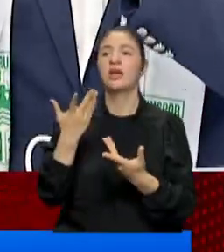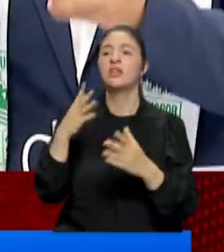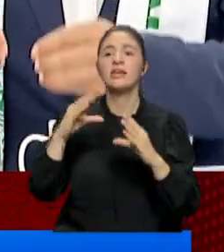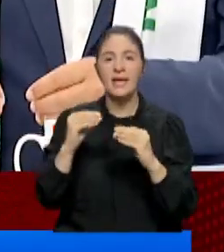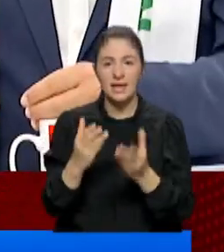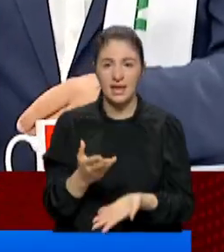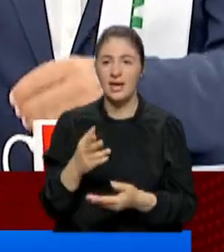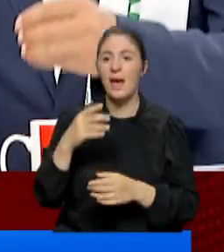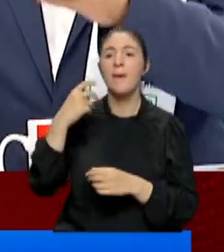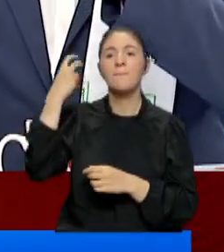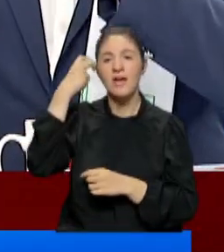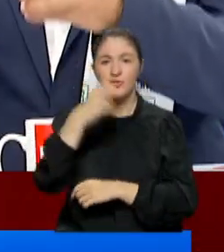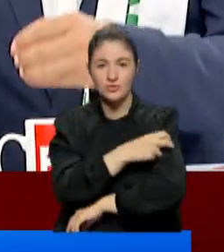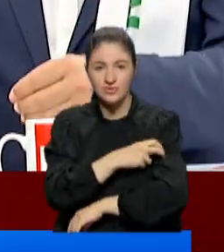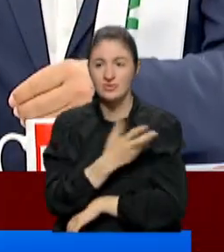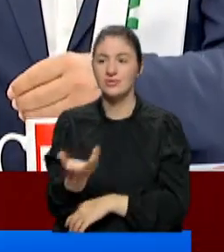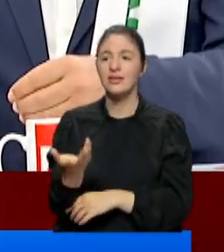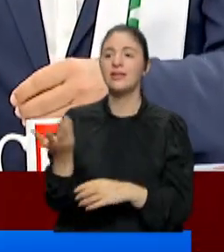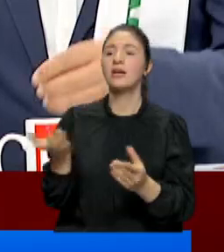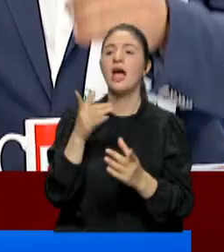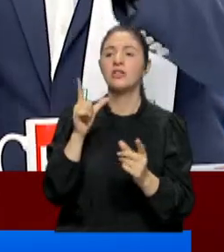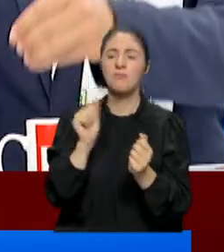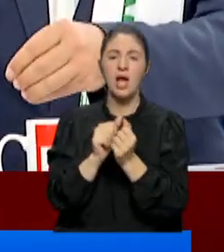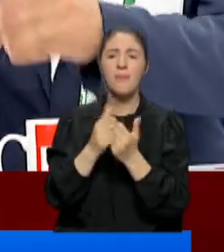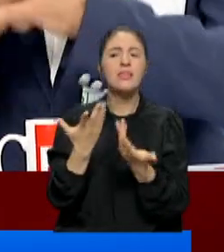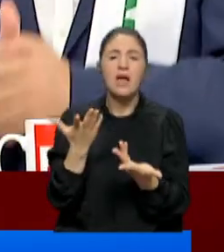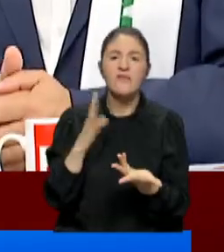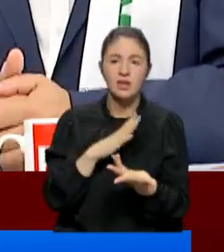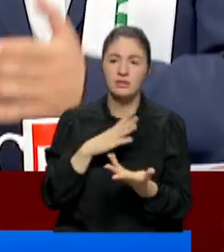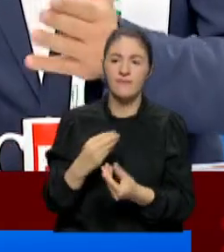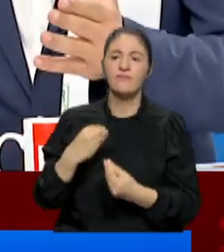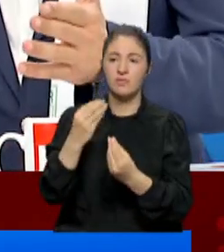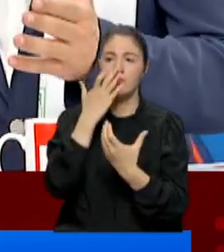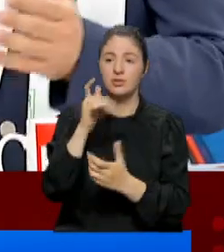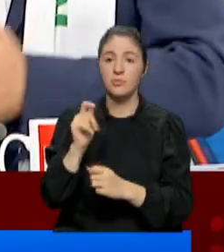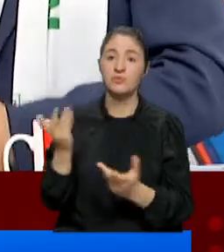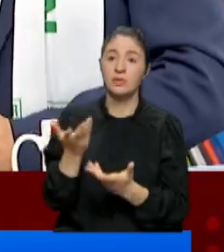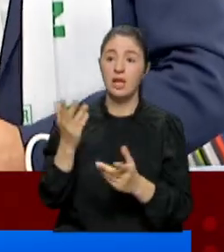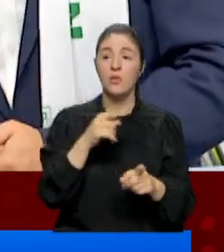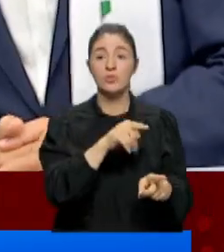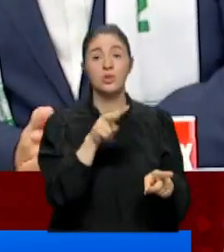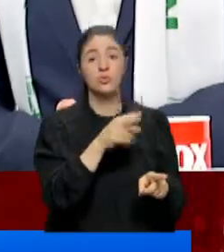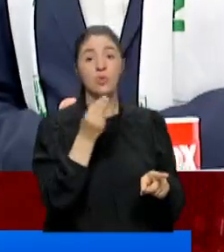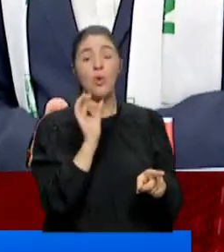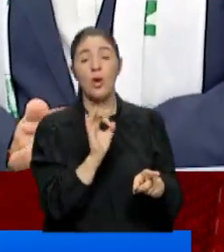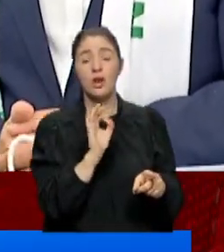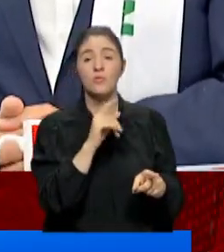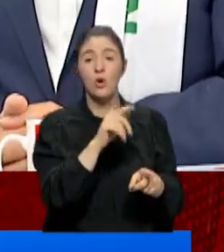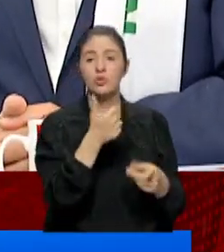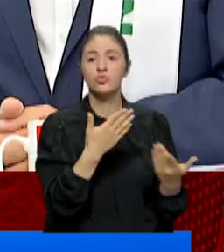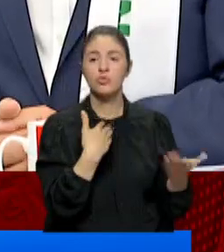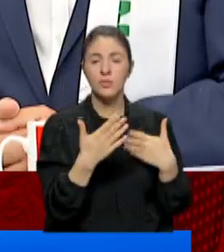kekiyle, meyve suyuyla, ihtiyacıyla beraber verilmesini de sağlıyoruz mesela. Bu da ikisi çok, bakın çok önemli. Evet. O